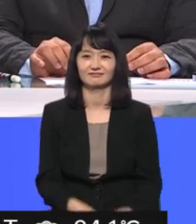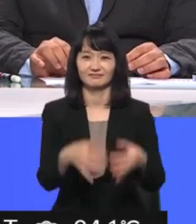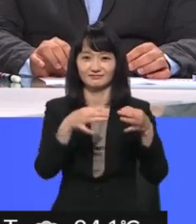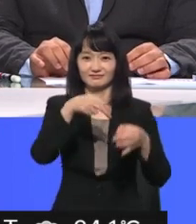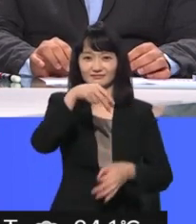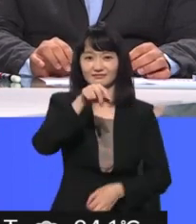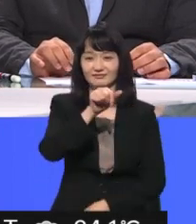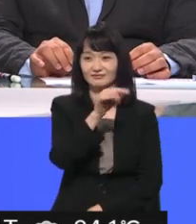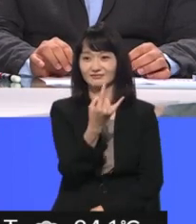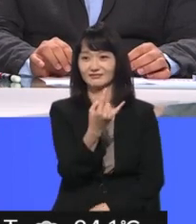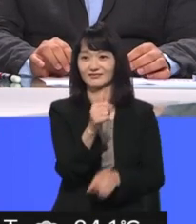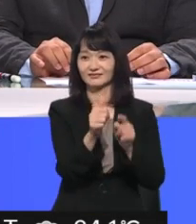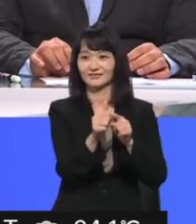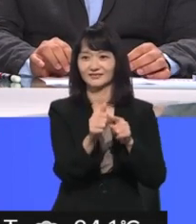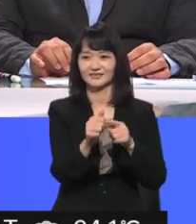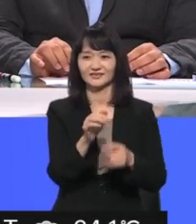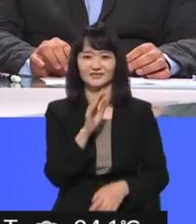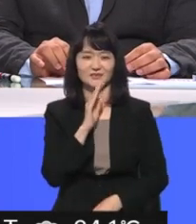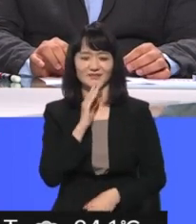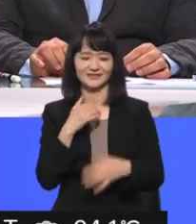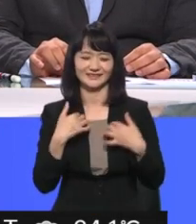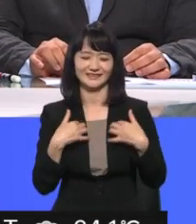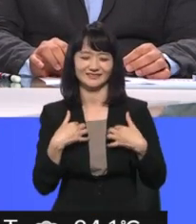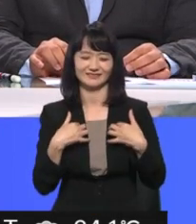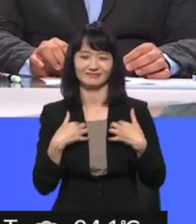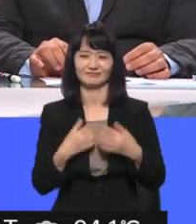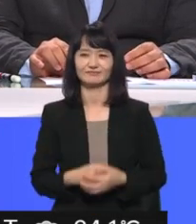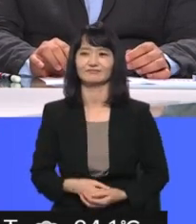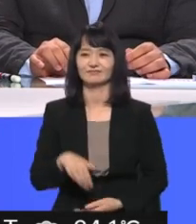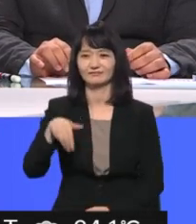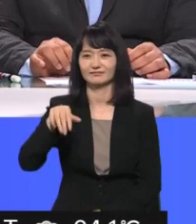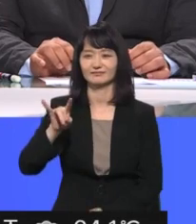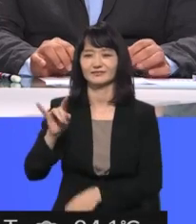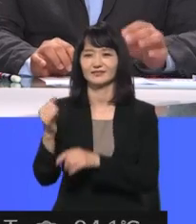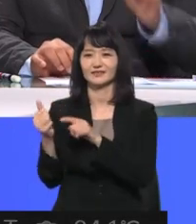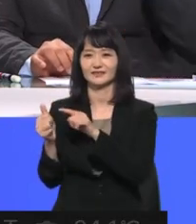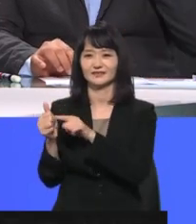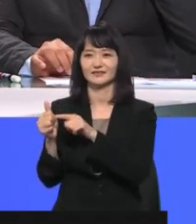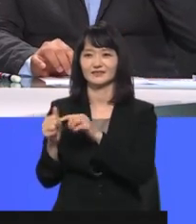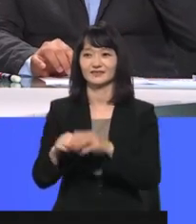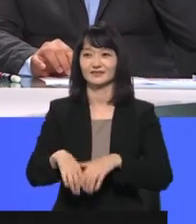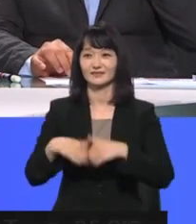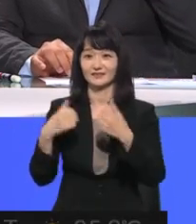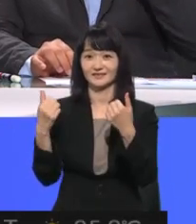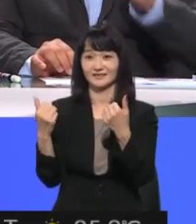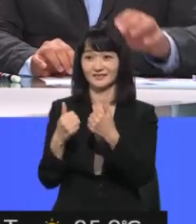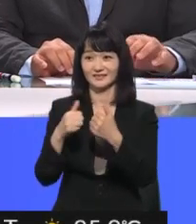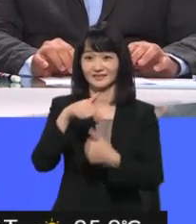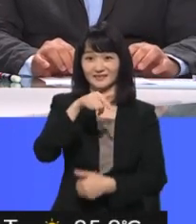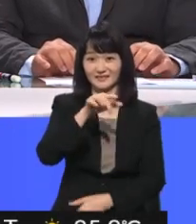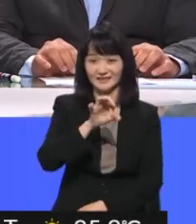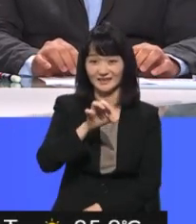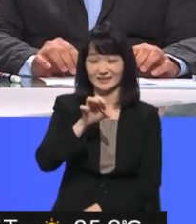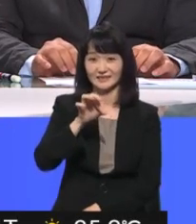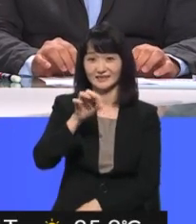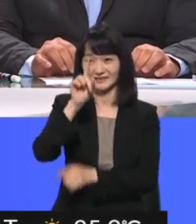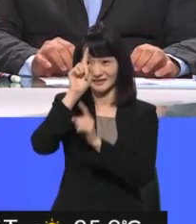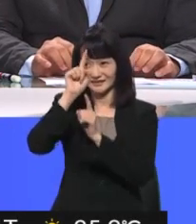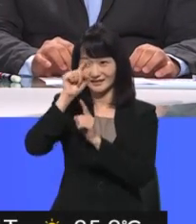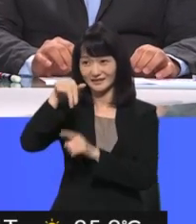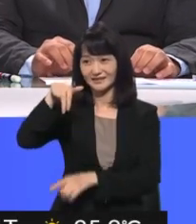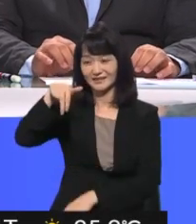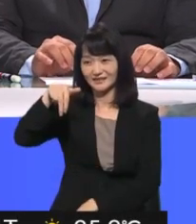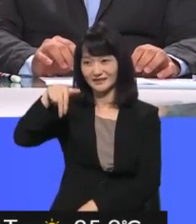사양이 문을 예능 씬 오셨다 사람을 겨 주셨구요 채 입에 의원님 관련해서 국회 장씩 1cc 다 있는데 채 심한